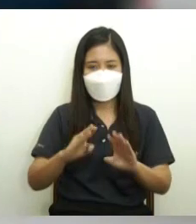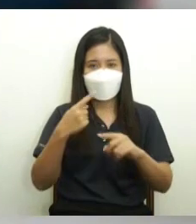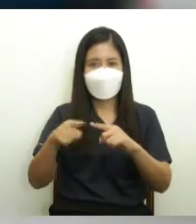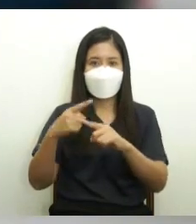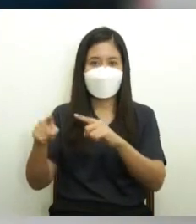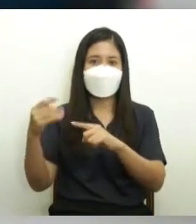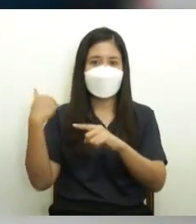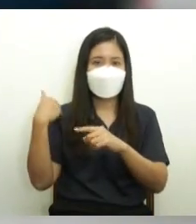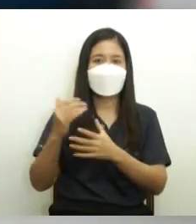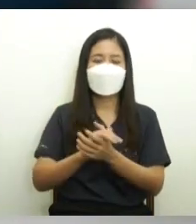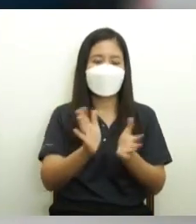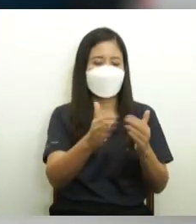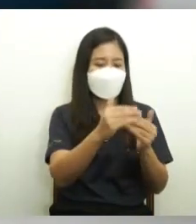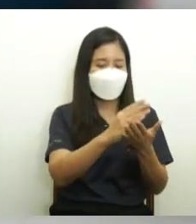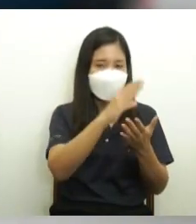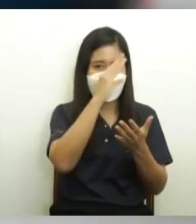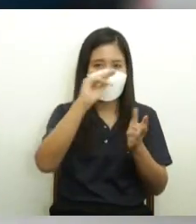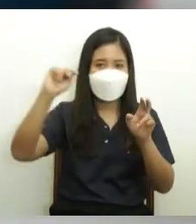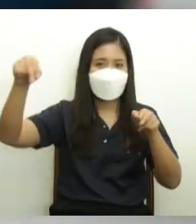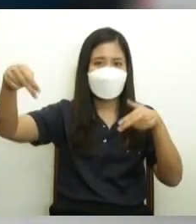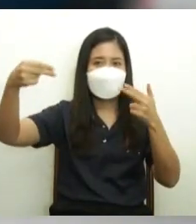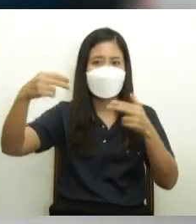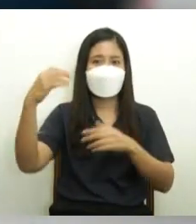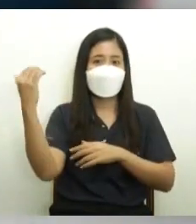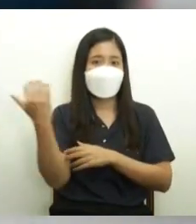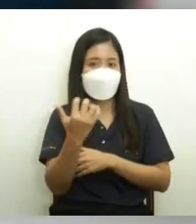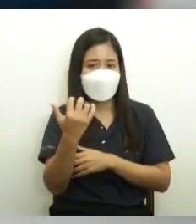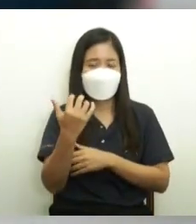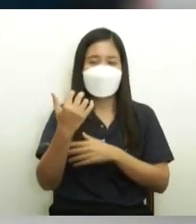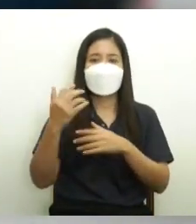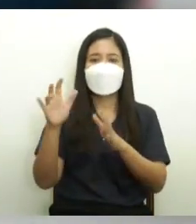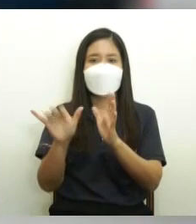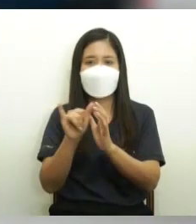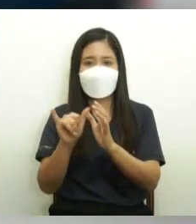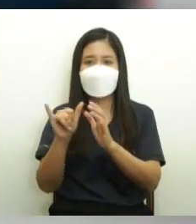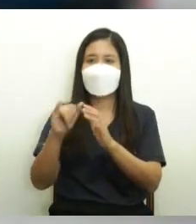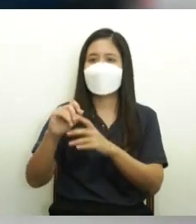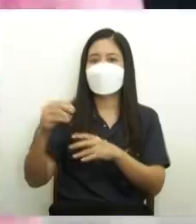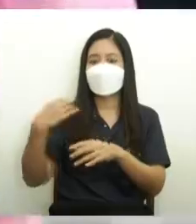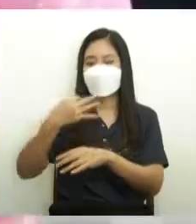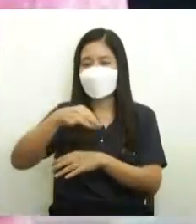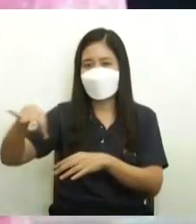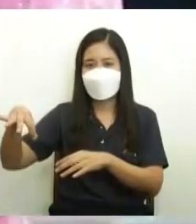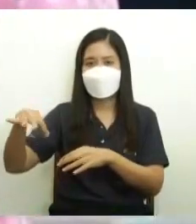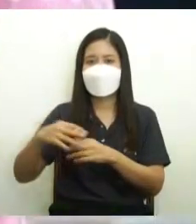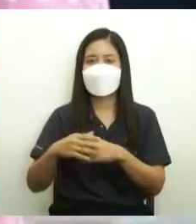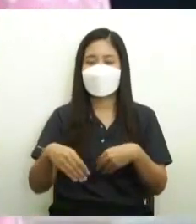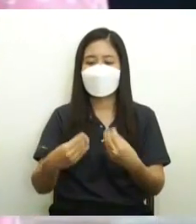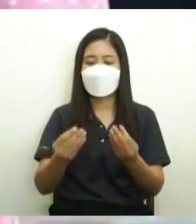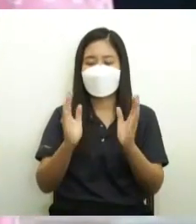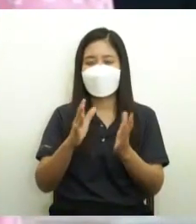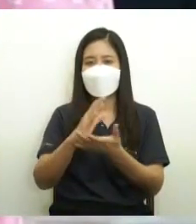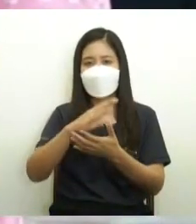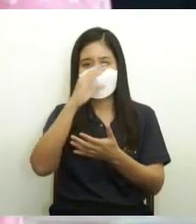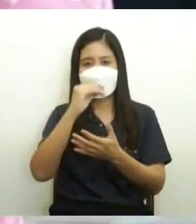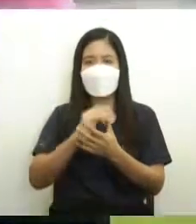ไม่ว่าจะเป็นออนไซต์ออนไลน์ออนแฮนด์ออนดีมานด์หรือออนแอร์โดยเน้นให้ผู้เรียนนั้นได้มีโ